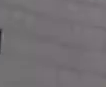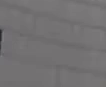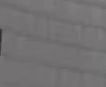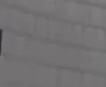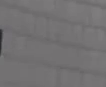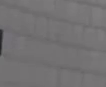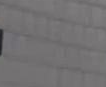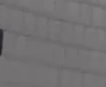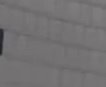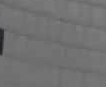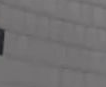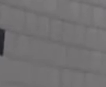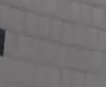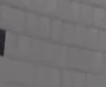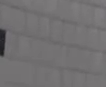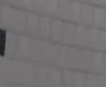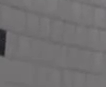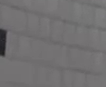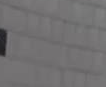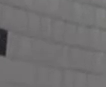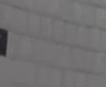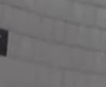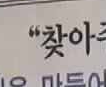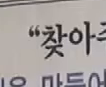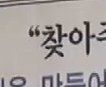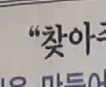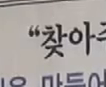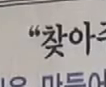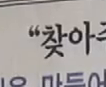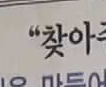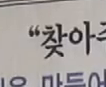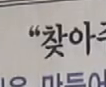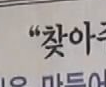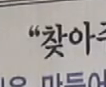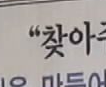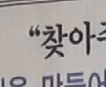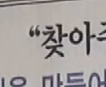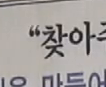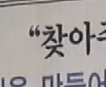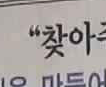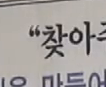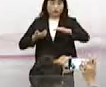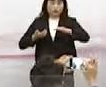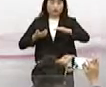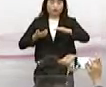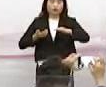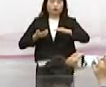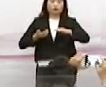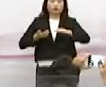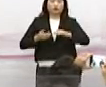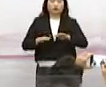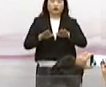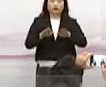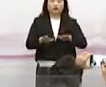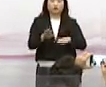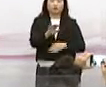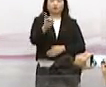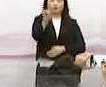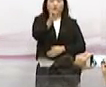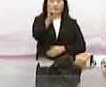준하는 논의를 거쳐야 한다고 주장했습니다 한편 이장우 시장은 소수의 단체가 시장을 좌지우지하는 것은